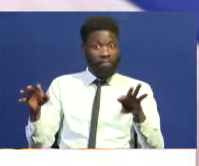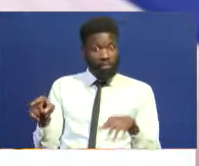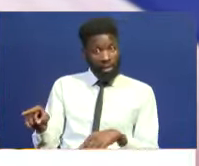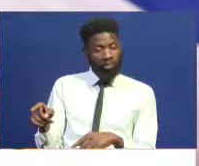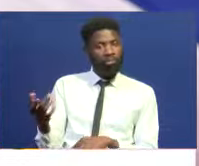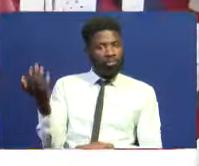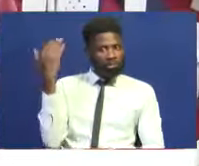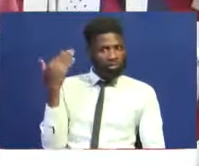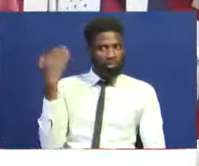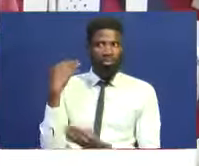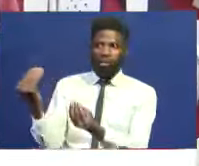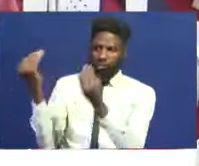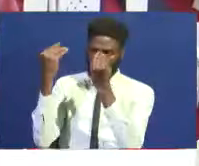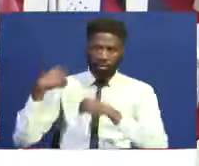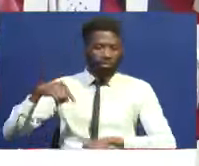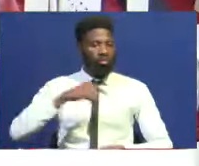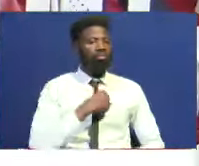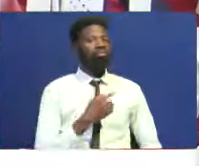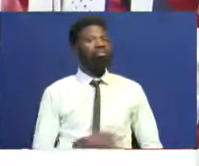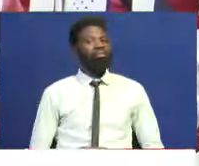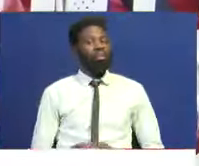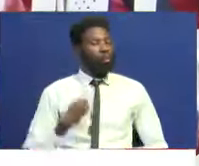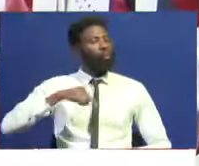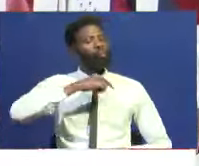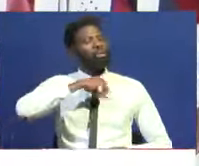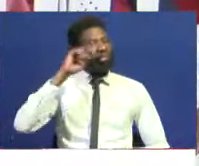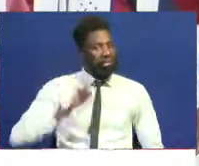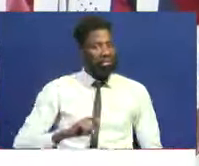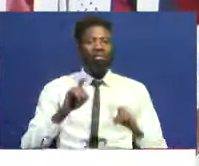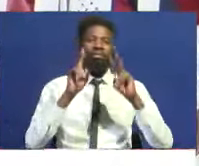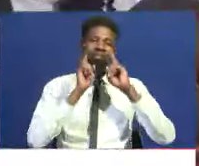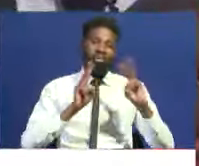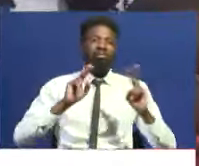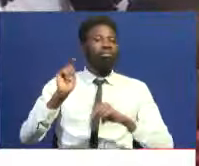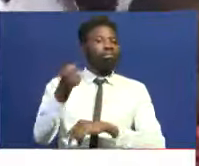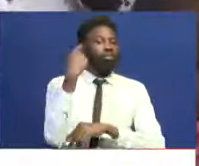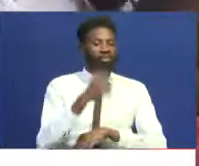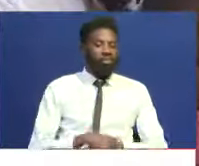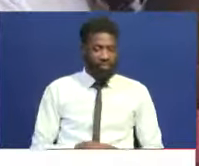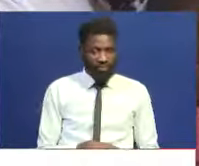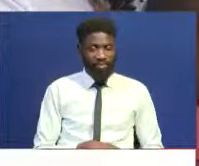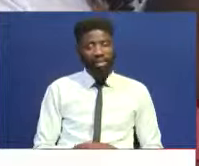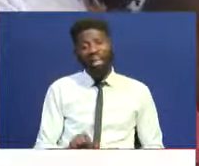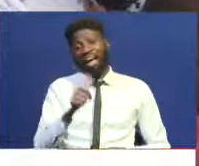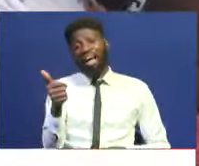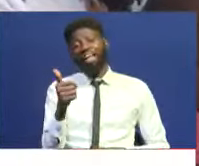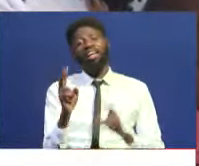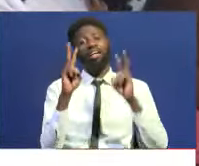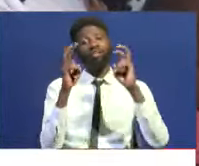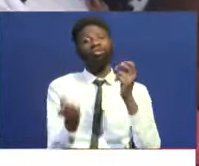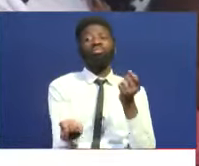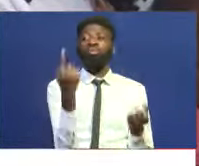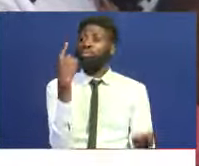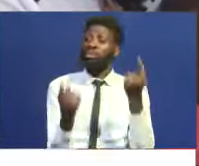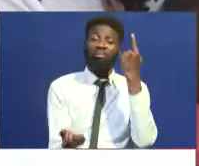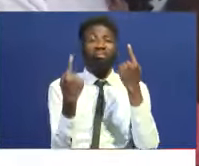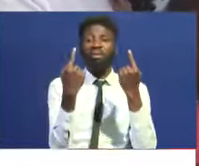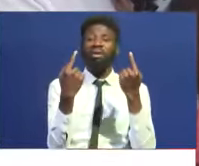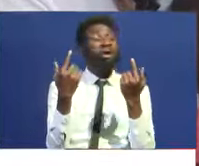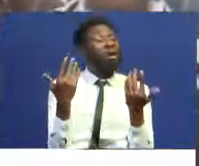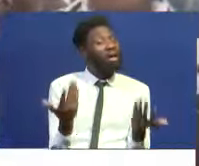wametufunza ya kwamba tuwe ni watu ambao tunapenda amani kwa Kenya yetu. Hiyo mambo ingine yote ya juu ya